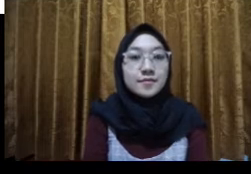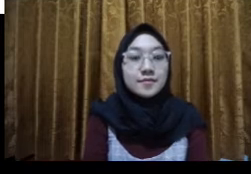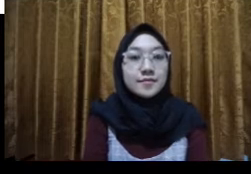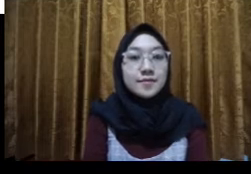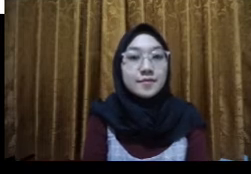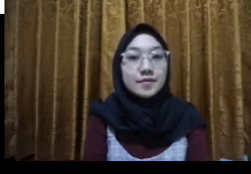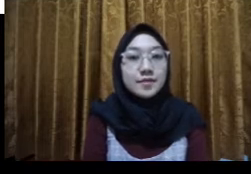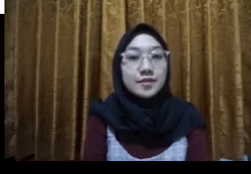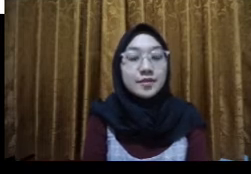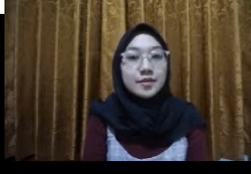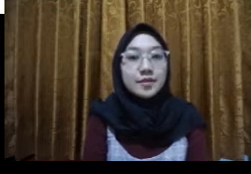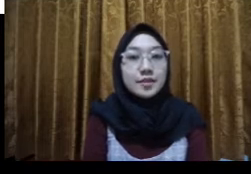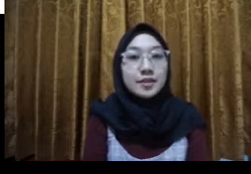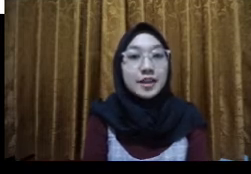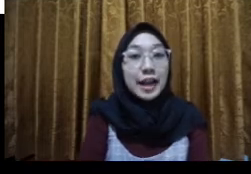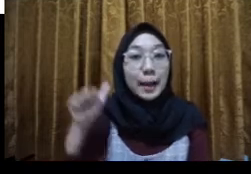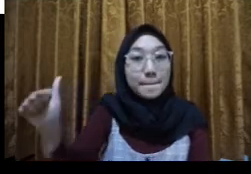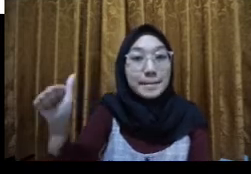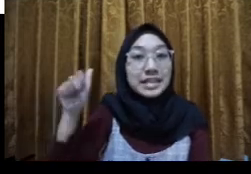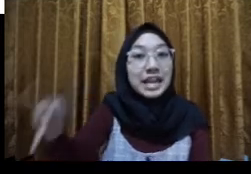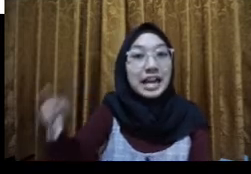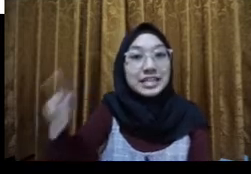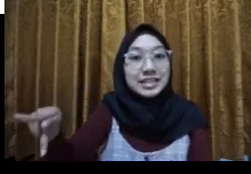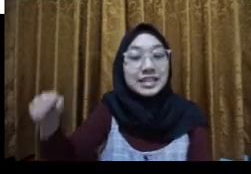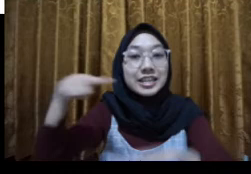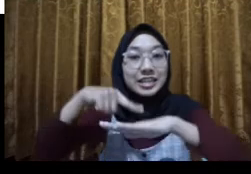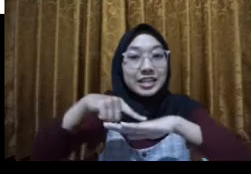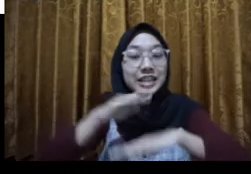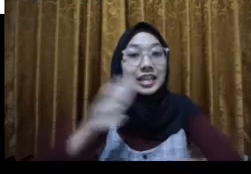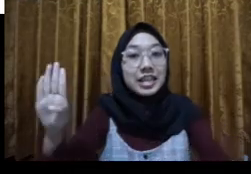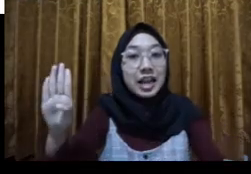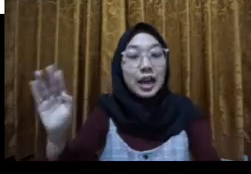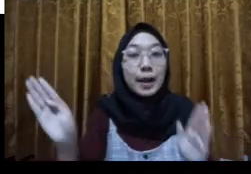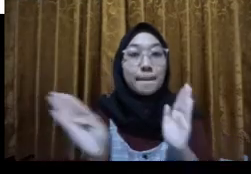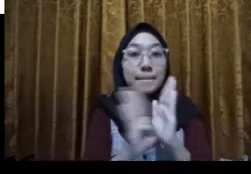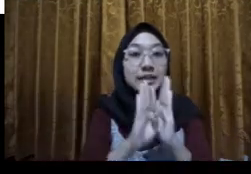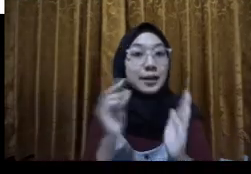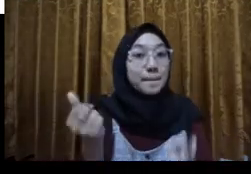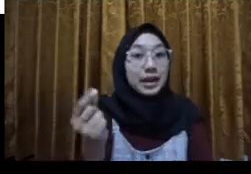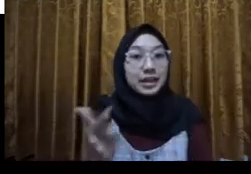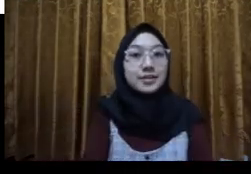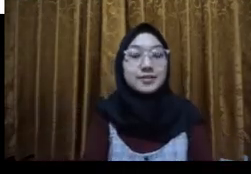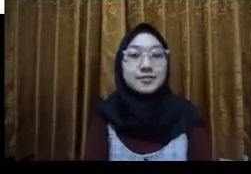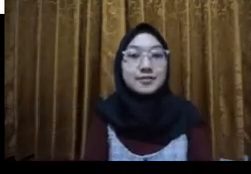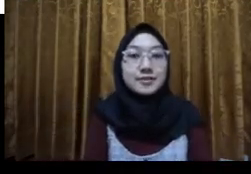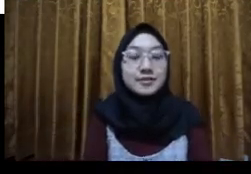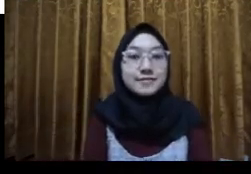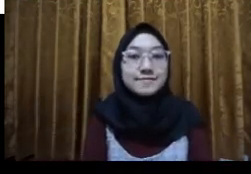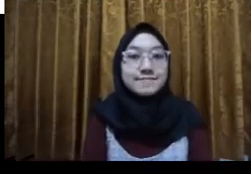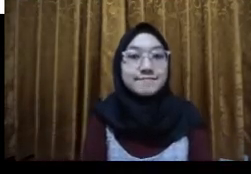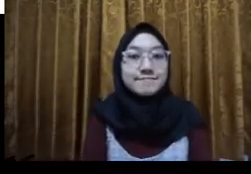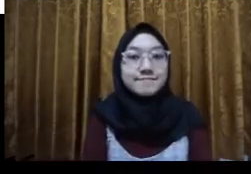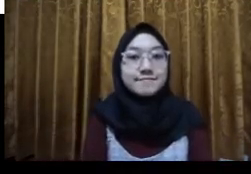dia open source, artinya tidak berbayar dan bisa digunakan secara permanen.